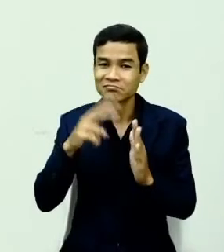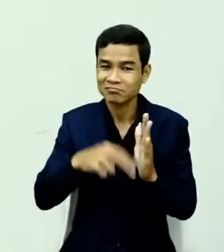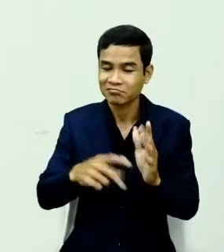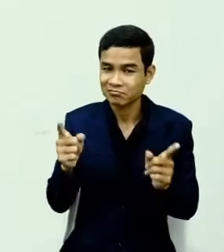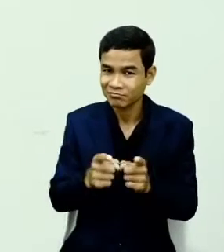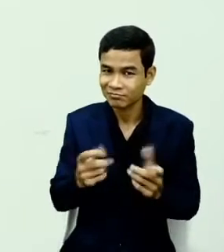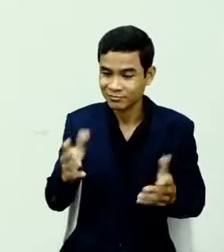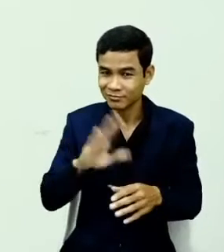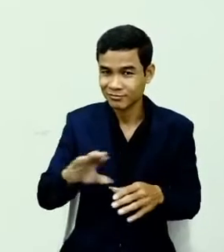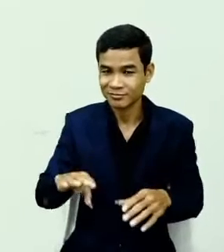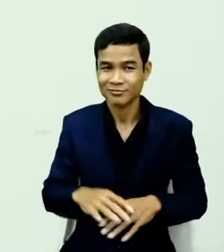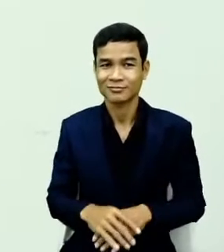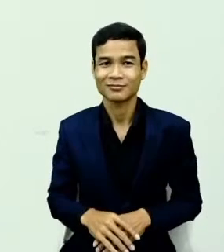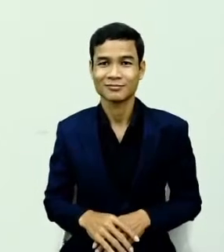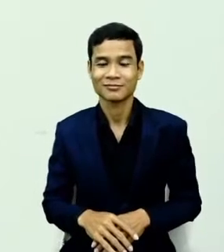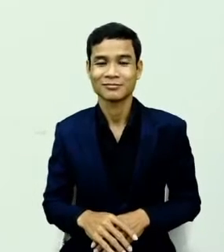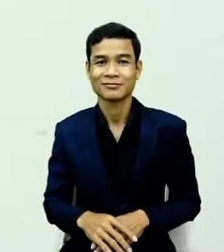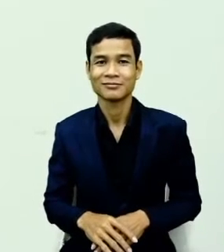ចា